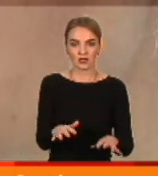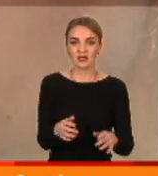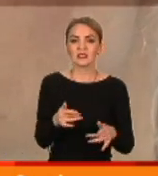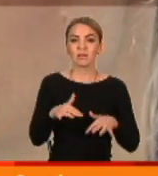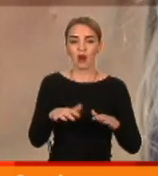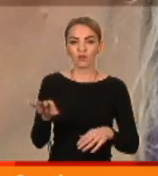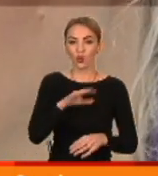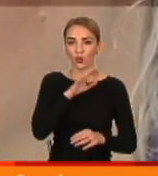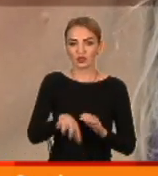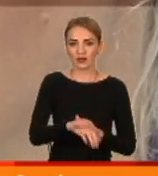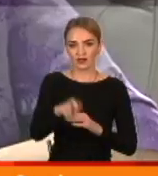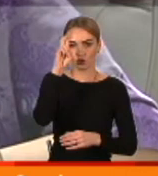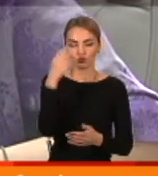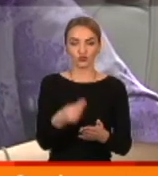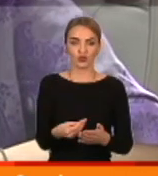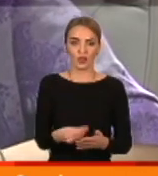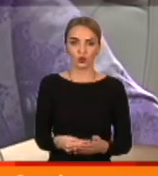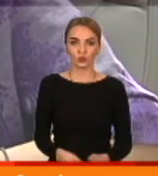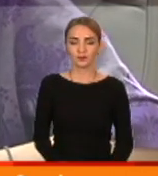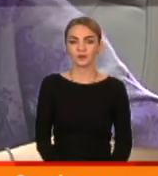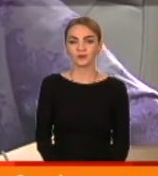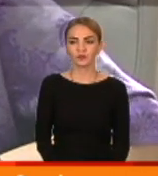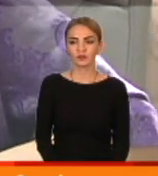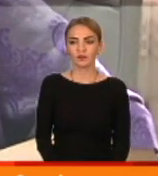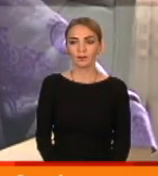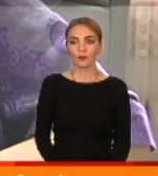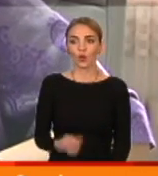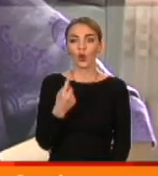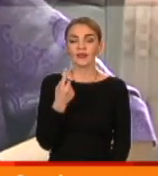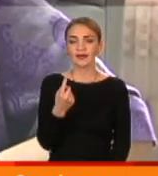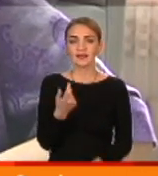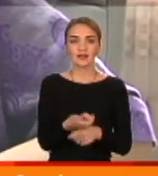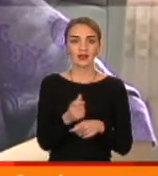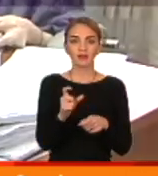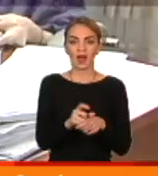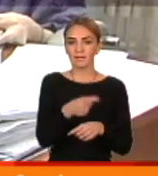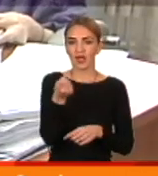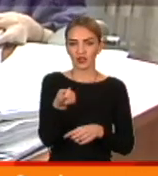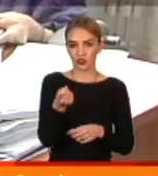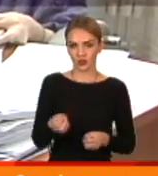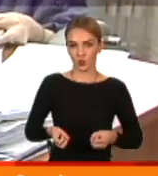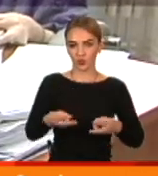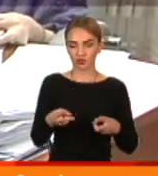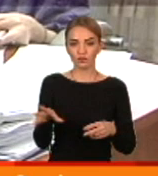про розкрадання держбюджету. Це один з найм'якіших злочинів. Та всю відповідальність за